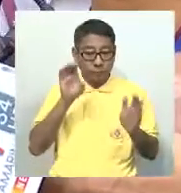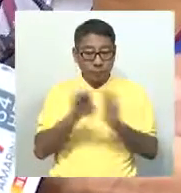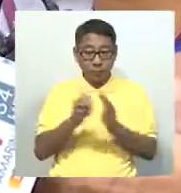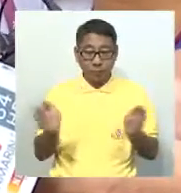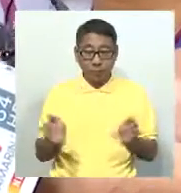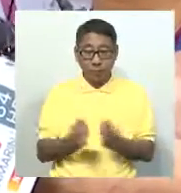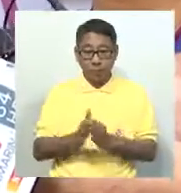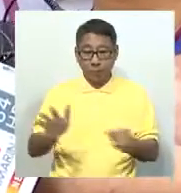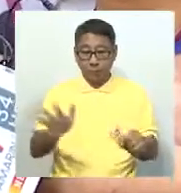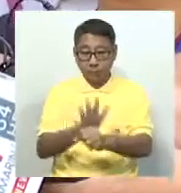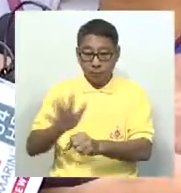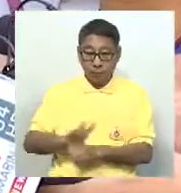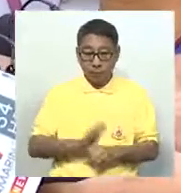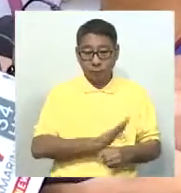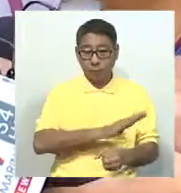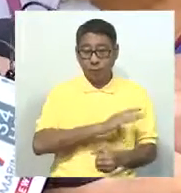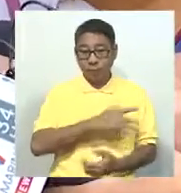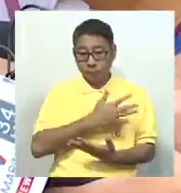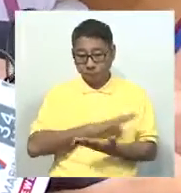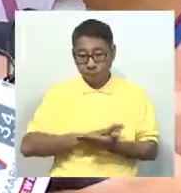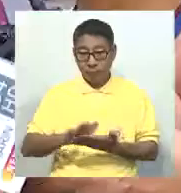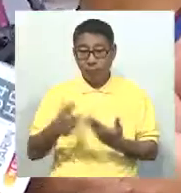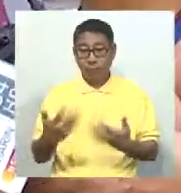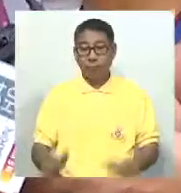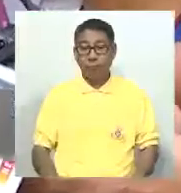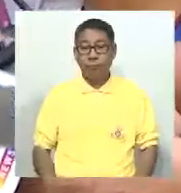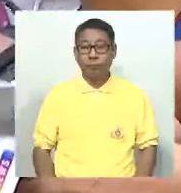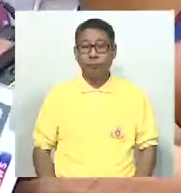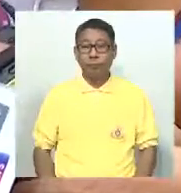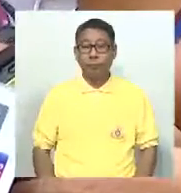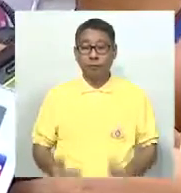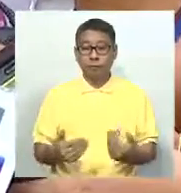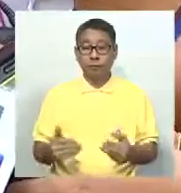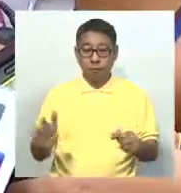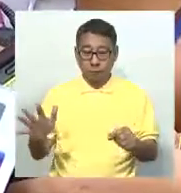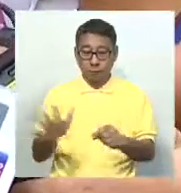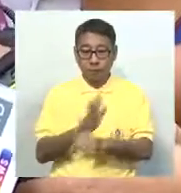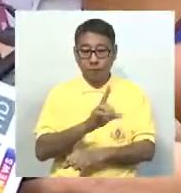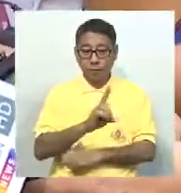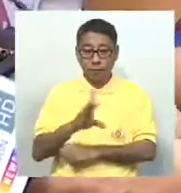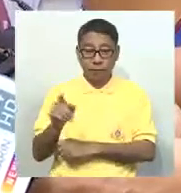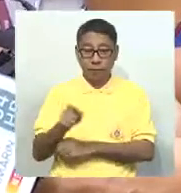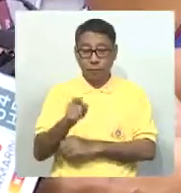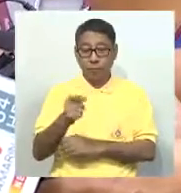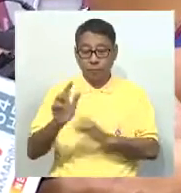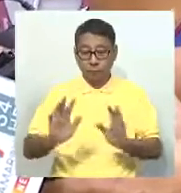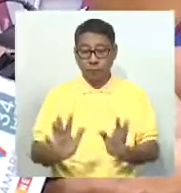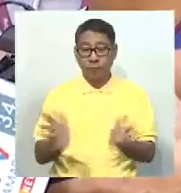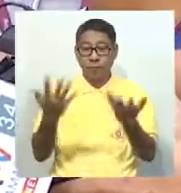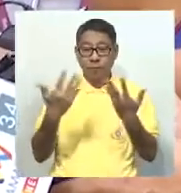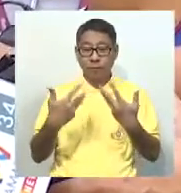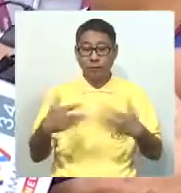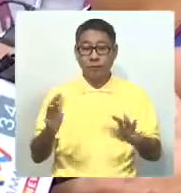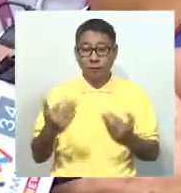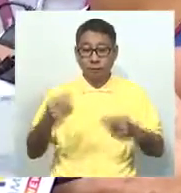ร้อมเกือบเต็มร้อยในทุกด้านค่ะ วันนี้ก็เกือบครบ 100% ทั้งหมดแล้วแล้วก็ที่จะเป็น